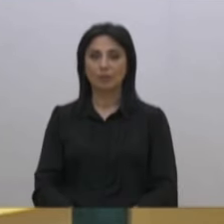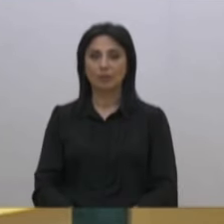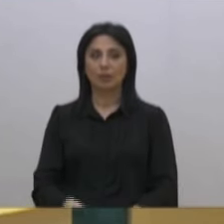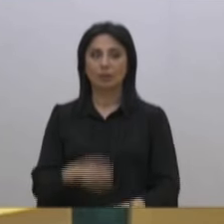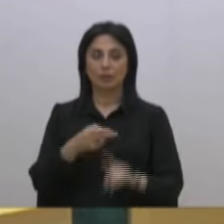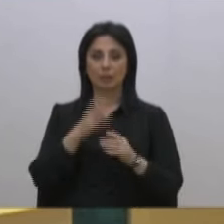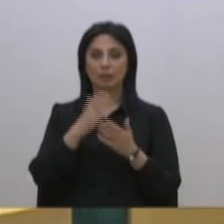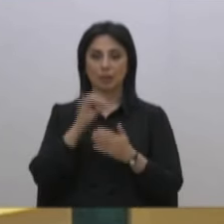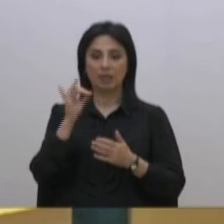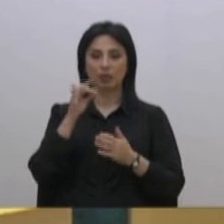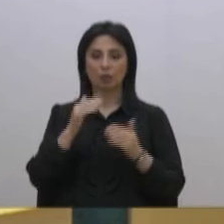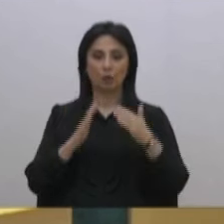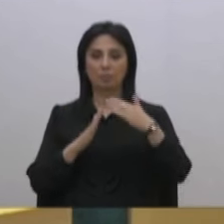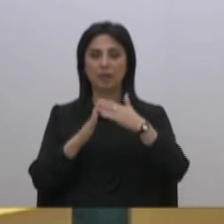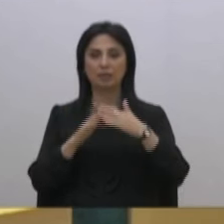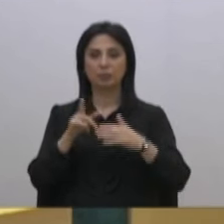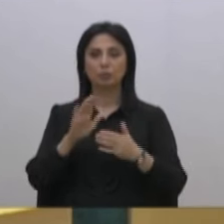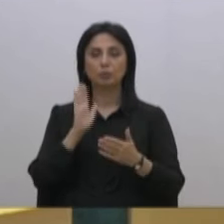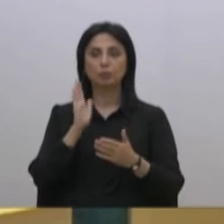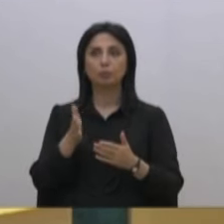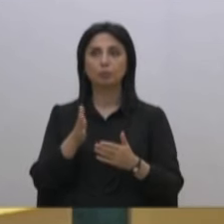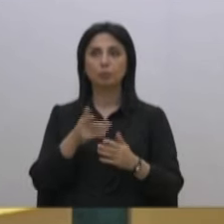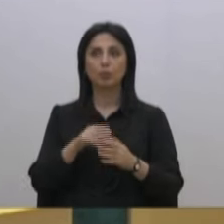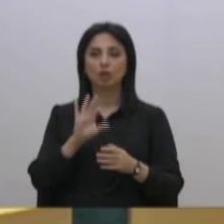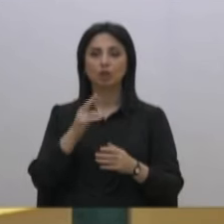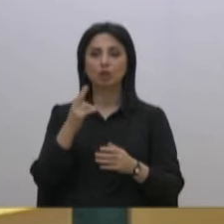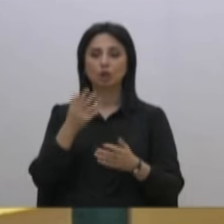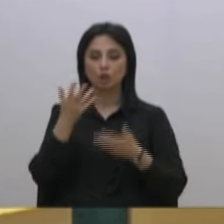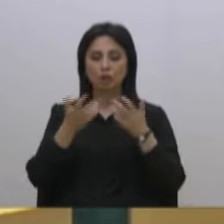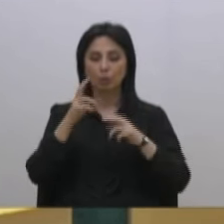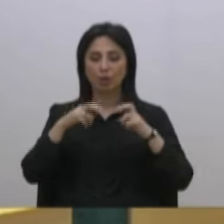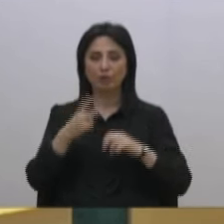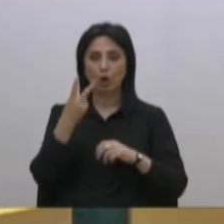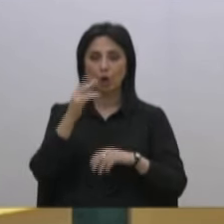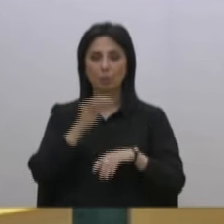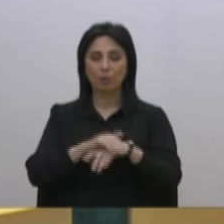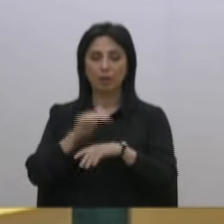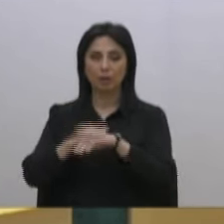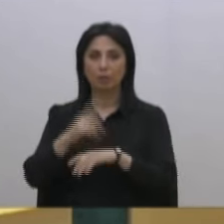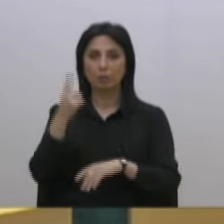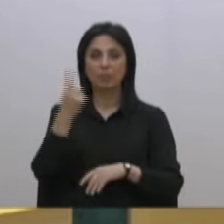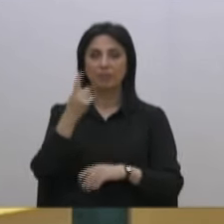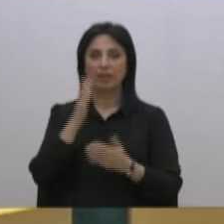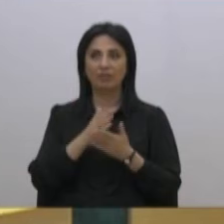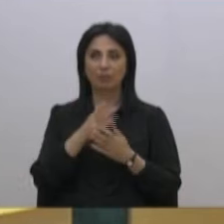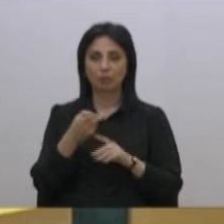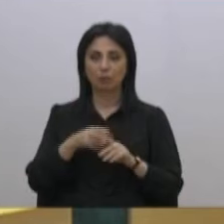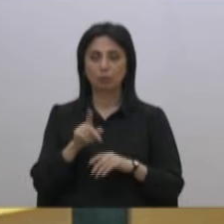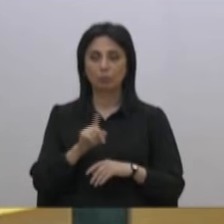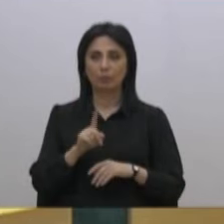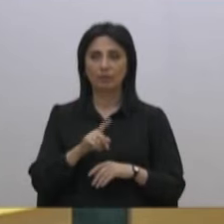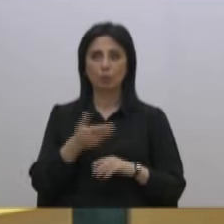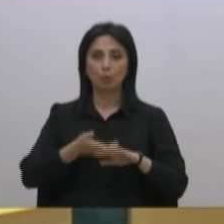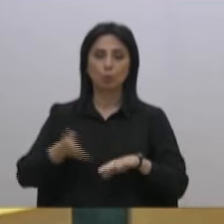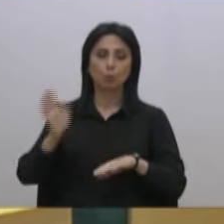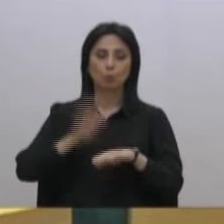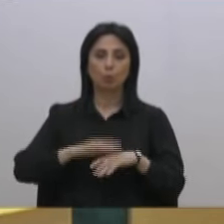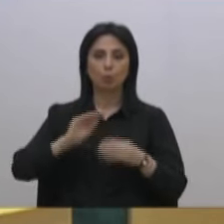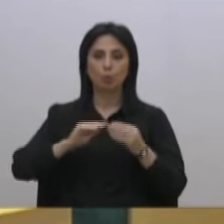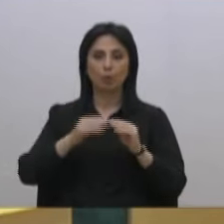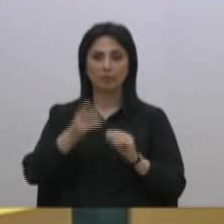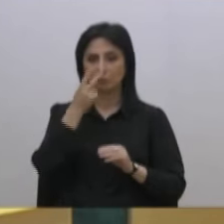ეს არის ისტორიული მაქსიმუმი და ამას განაპირობებს სოციოლოგიური კვლევების თანახმად ორი მთავარი ფაქტორი. პირველი ეს არის ეს, რომ ურთულესი